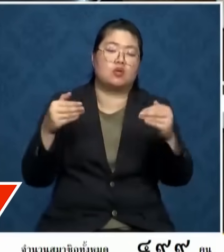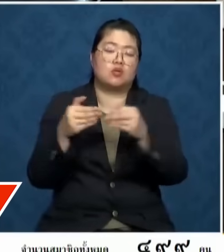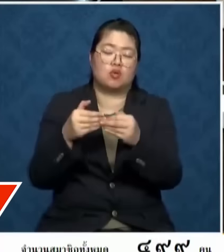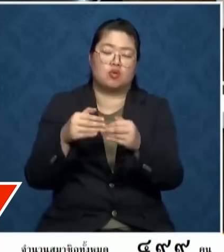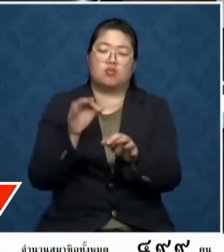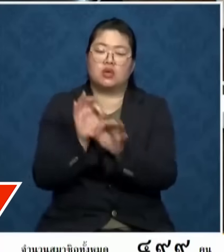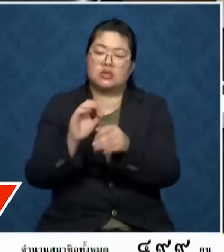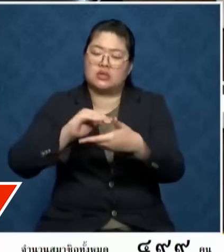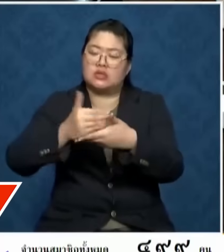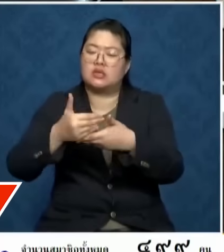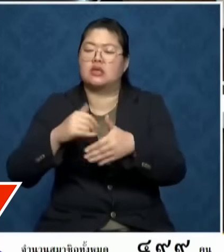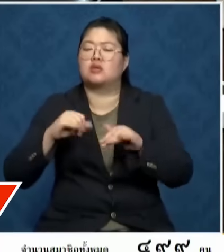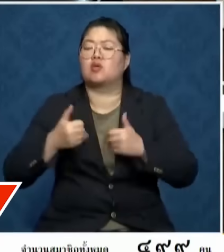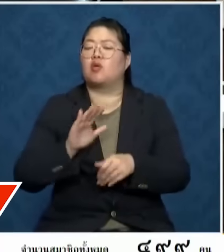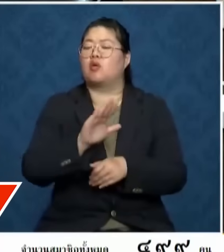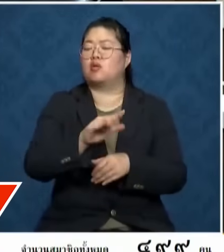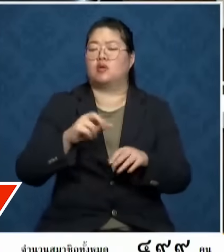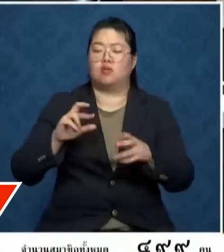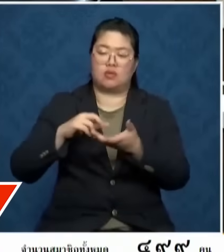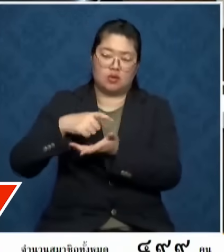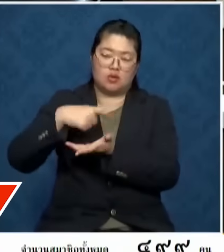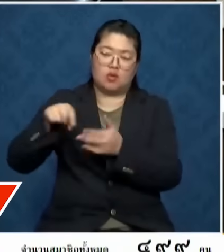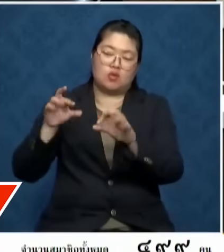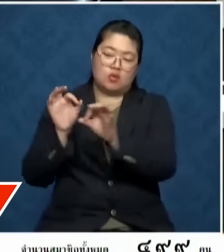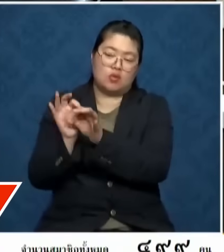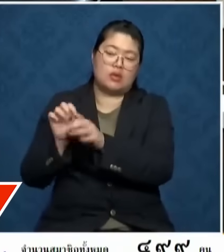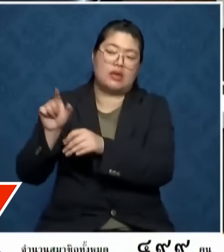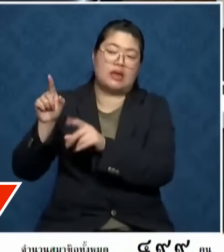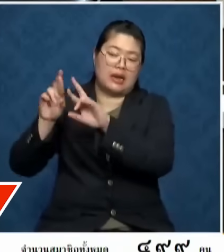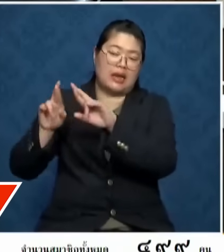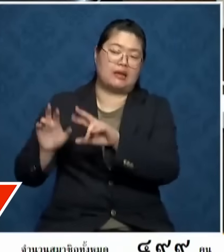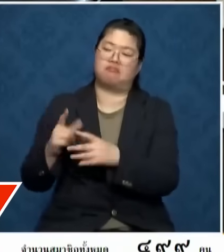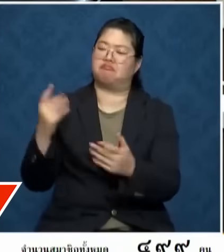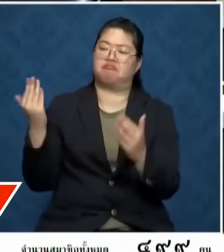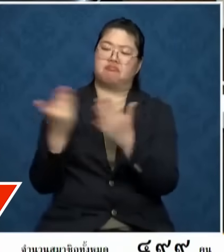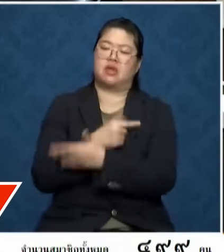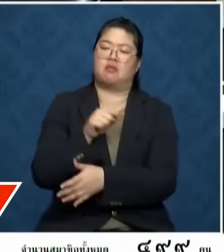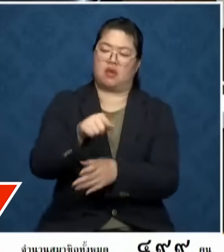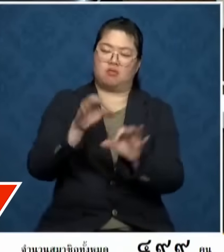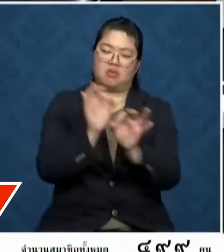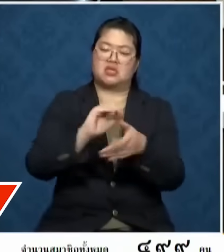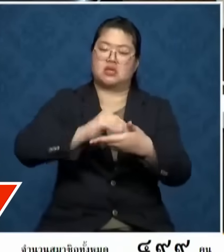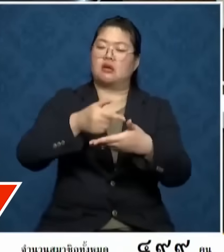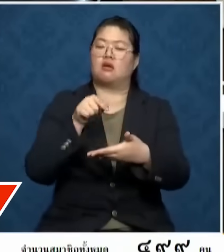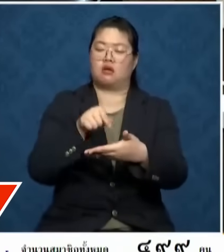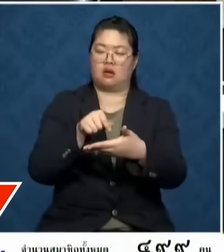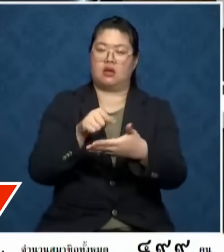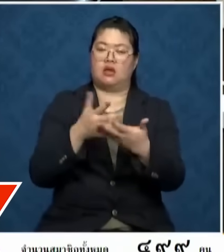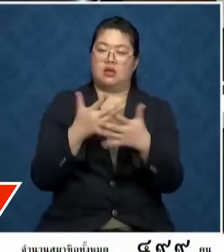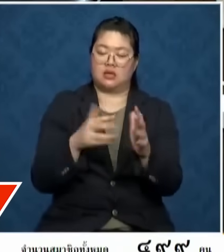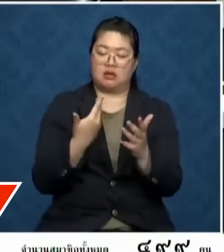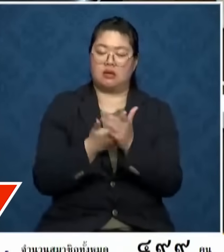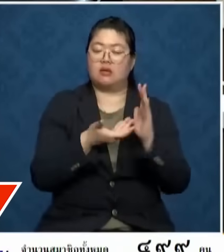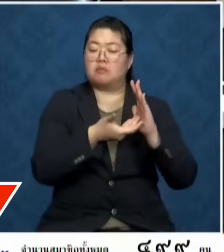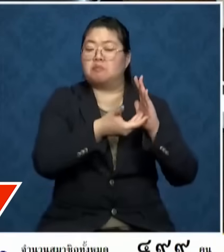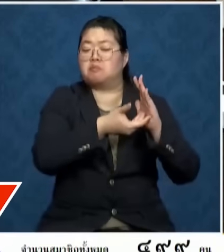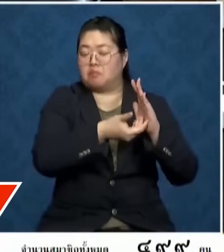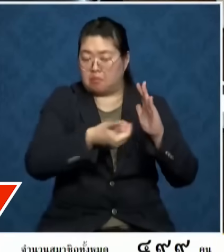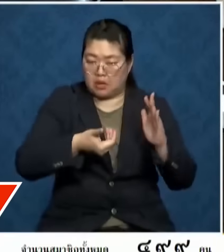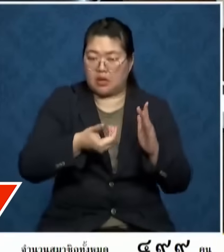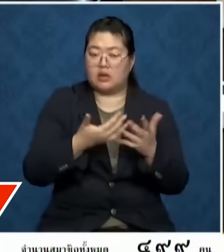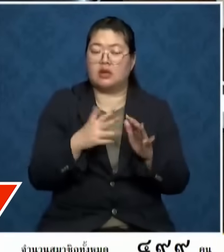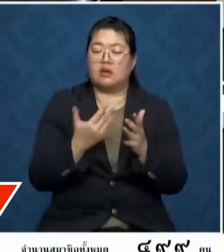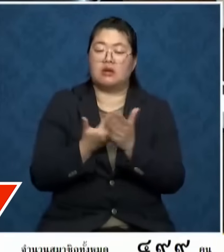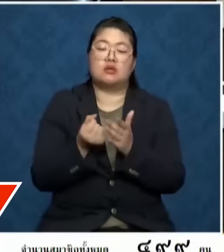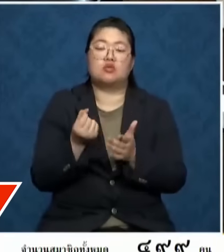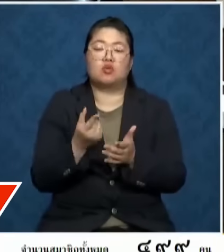เอ่อของผู้รับเหมาหรือคือของผู้รับจ้างนะครับก็โอนเข้าไปบัญชีม้าแล้วก็ไปเบิกเงินสดแล้วก็ไปจัดไปซื้อ